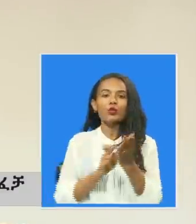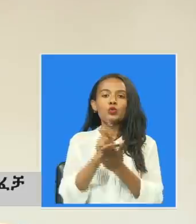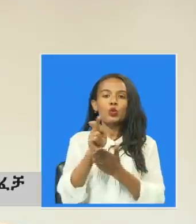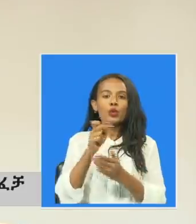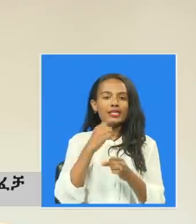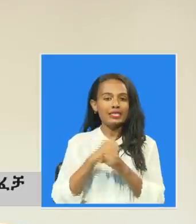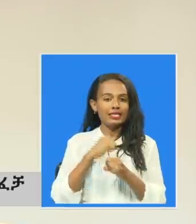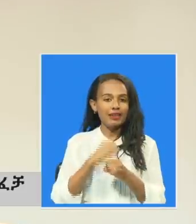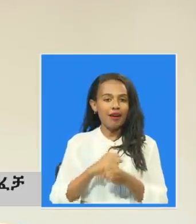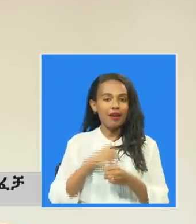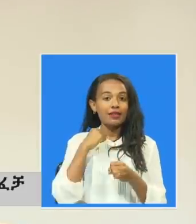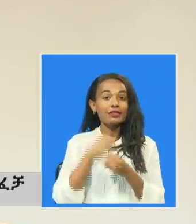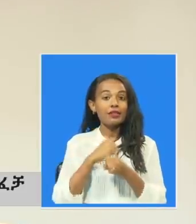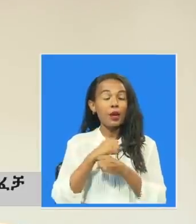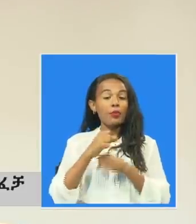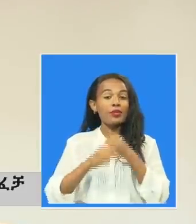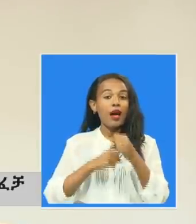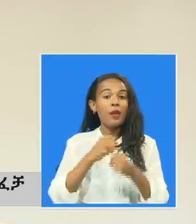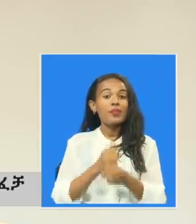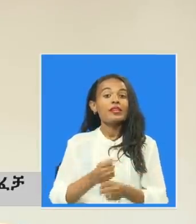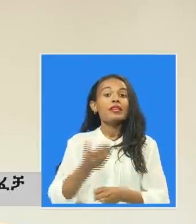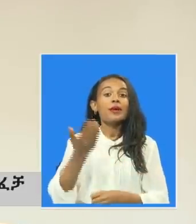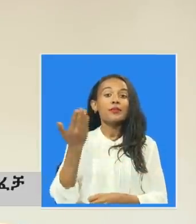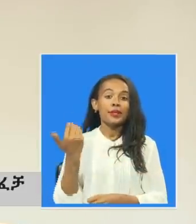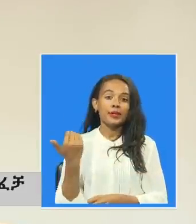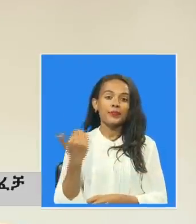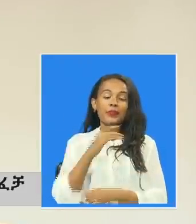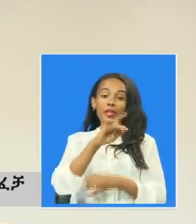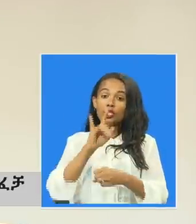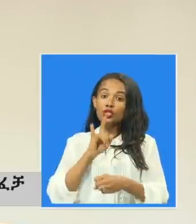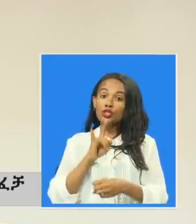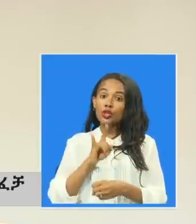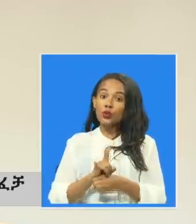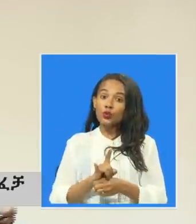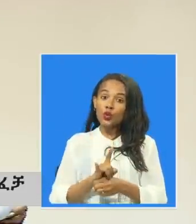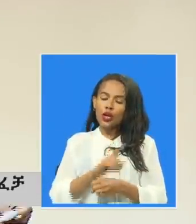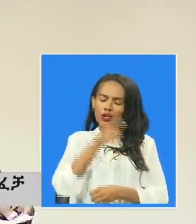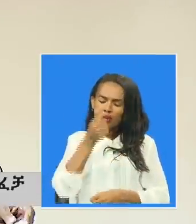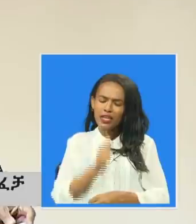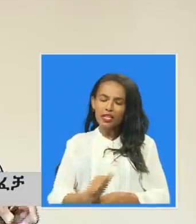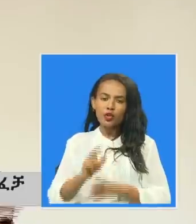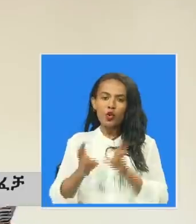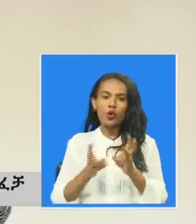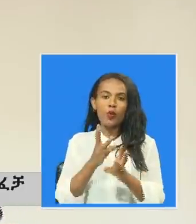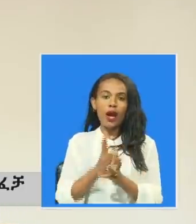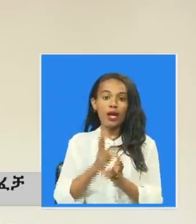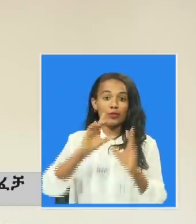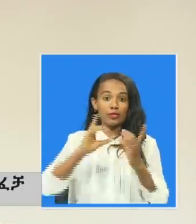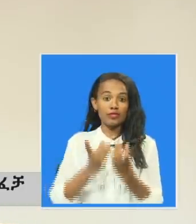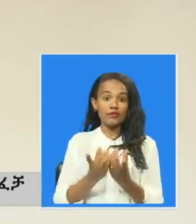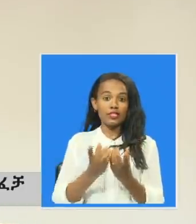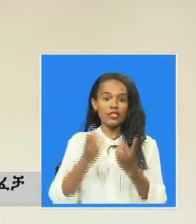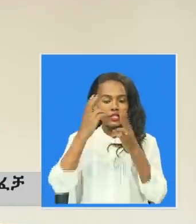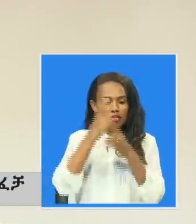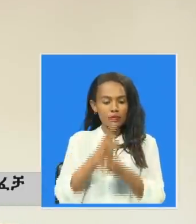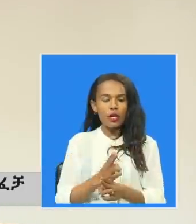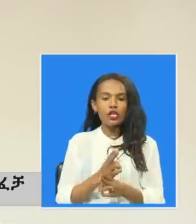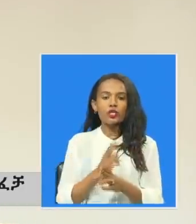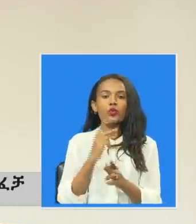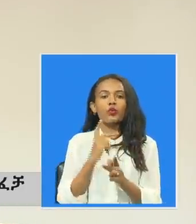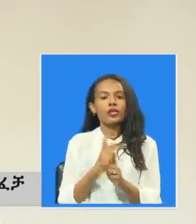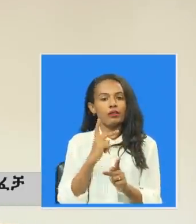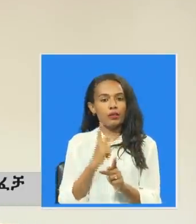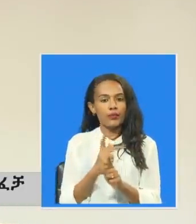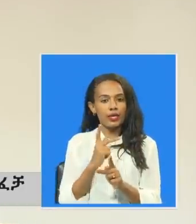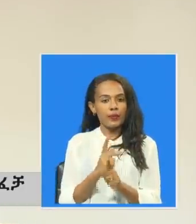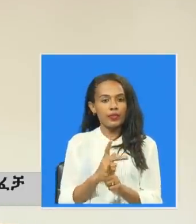ስራ የተሰራበት አመትም ነበር። ዜጎቿ በየትኛው ዓለም ክፍል ክብራቸው